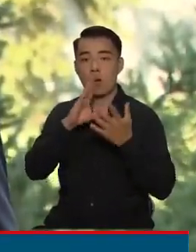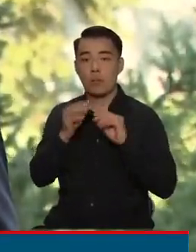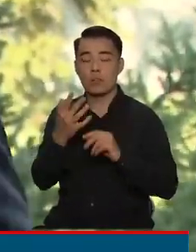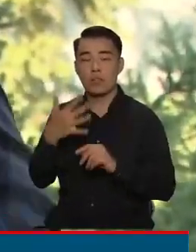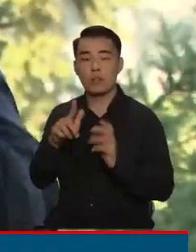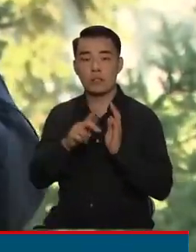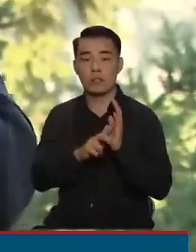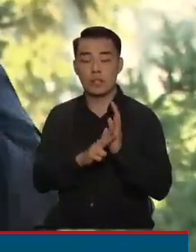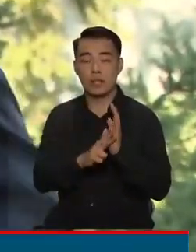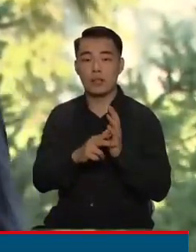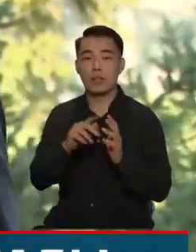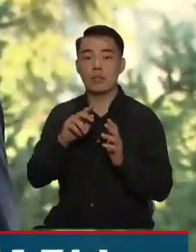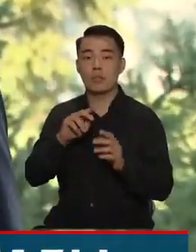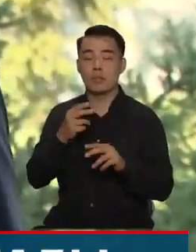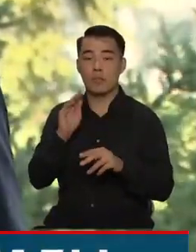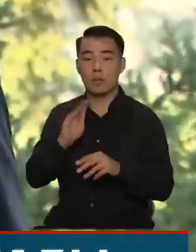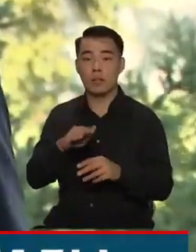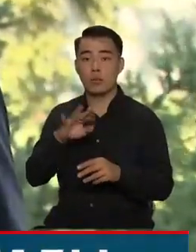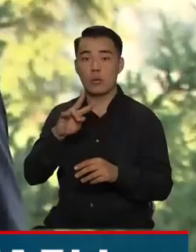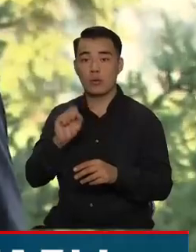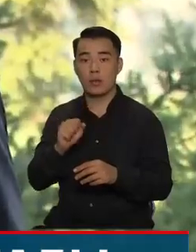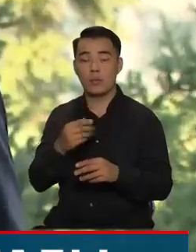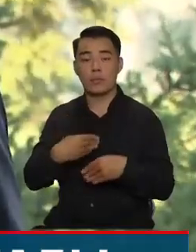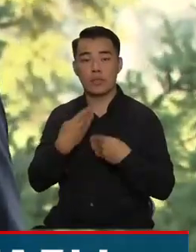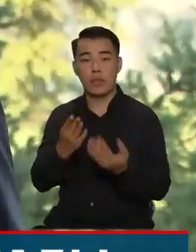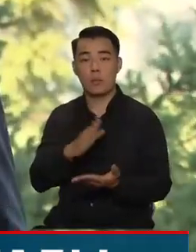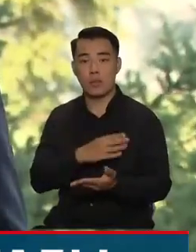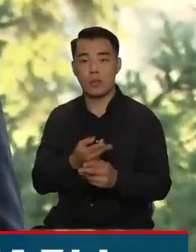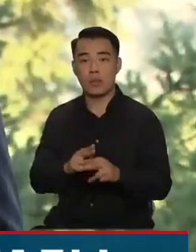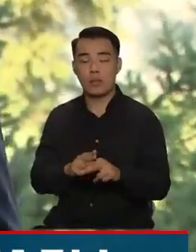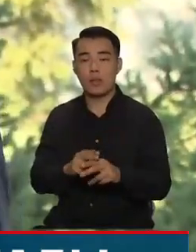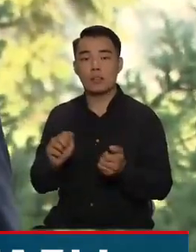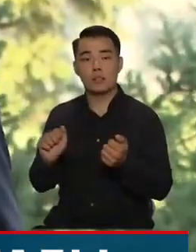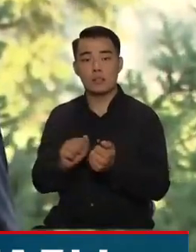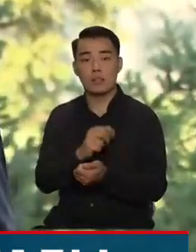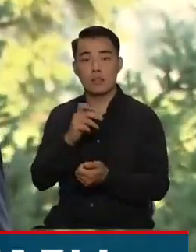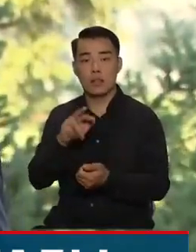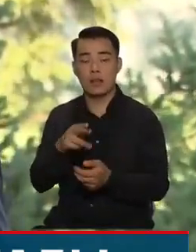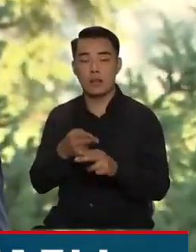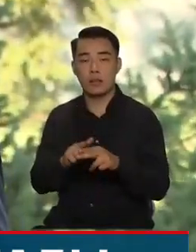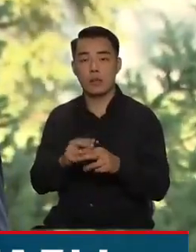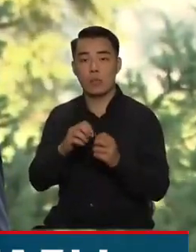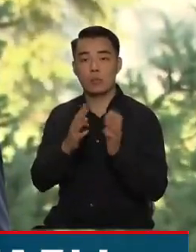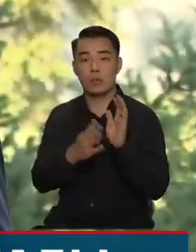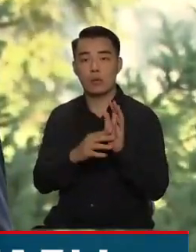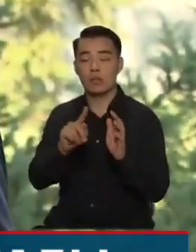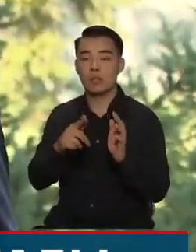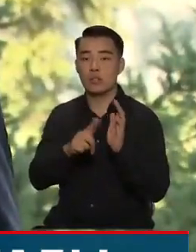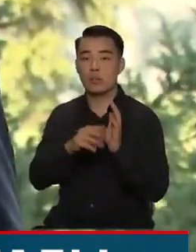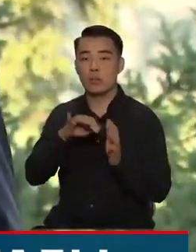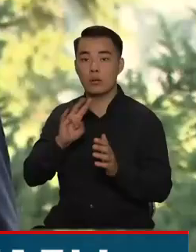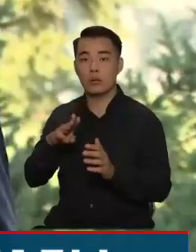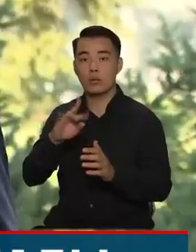58-ді 9 мың тонна берілді. Но кептіруге 19-да 7 миллион тонна